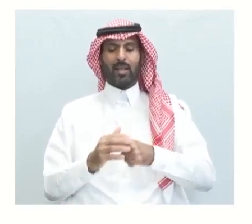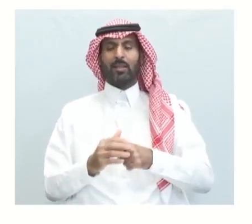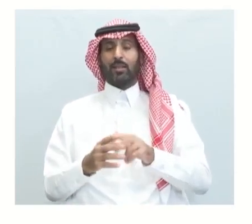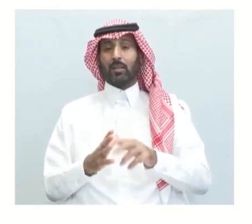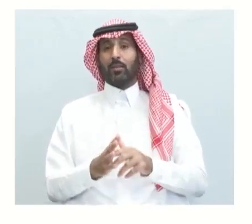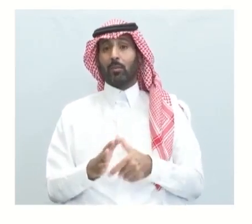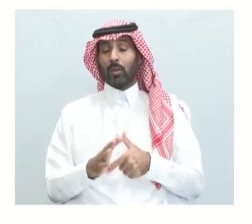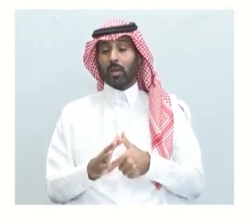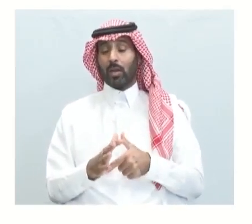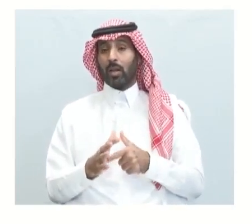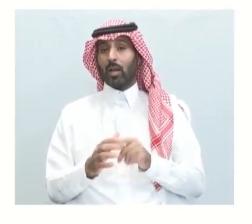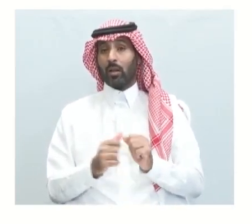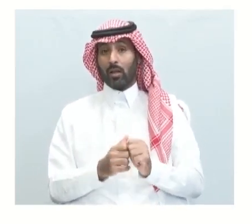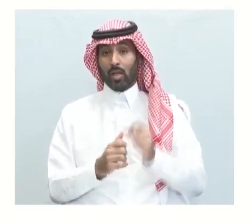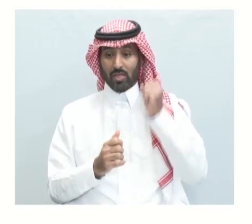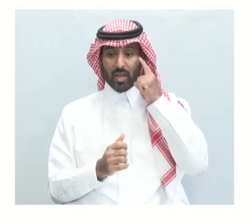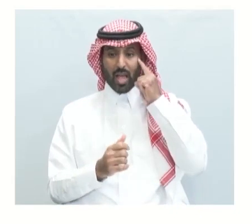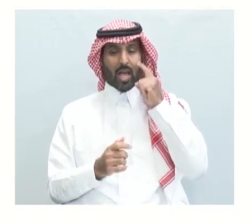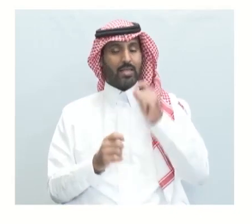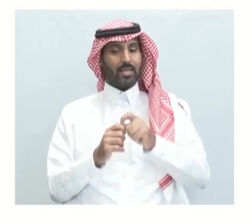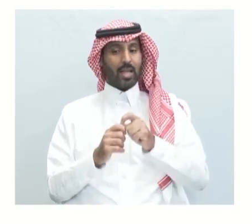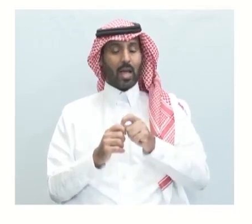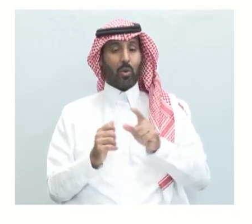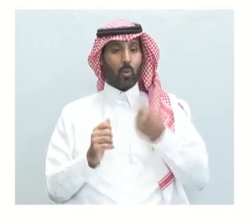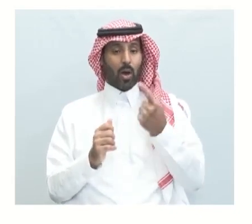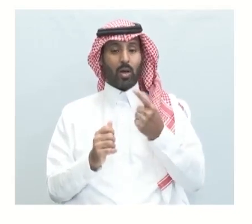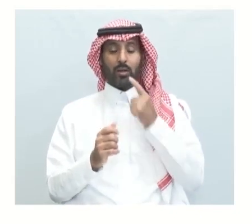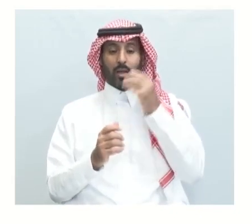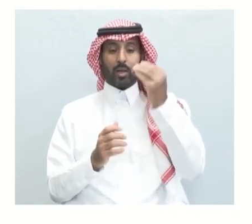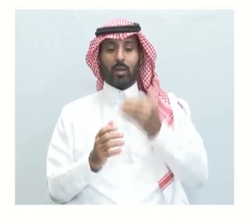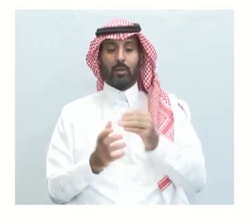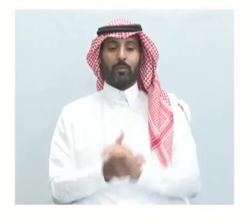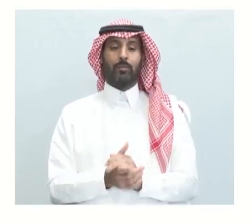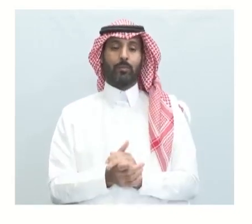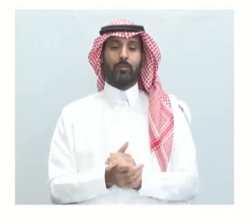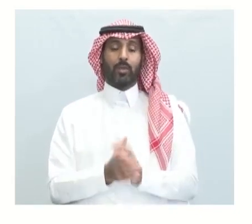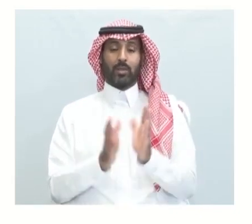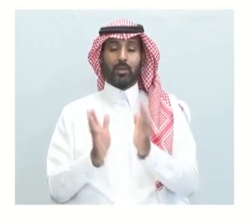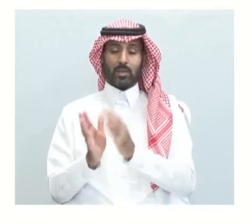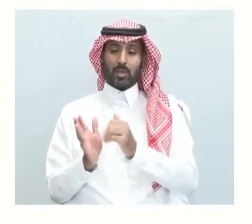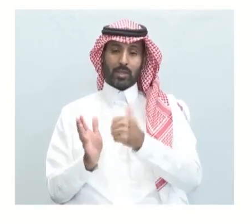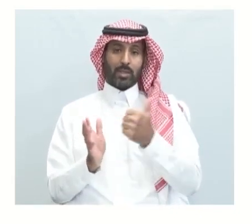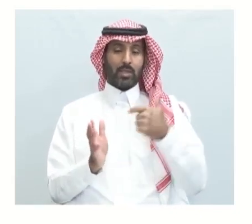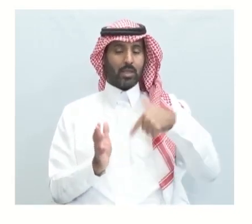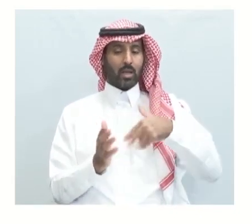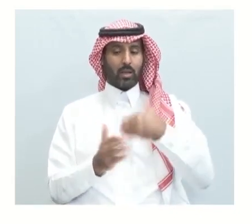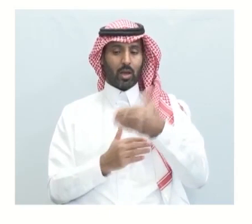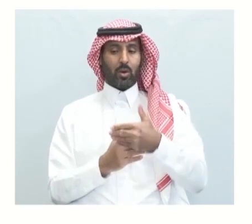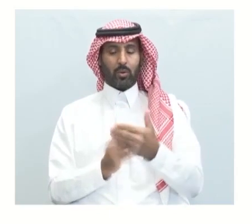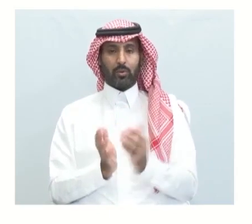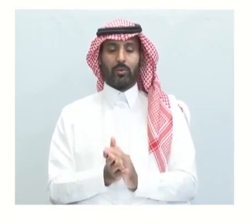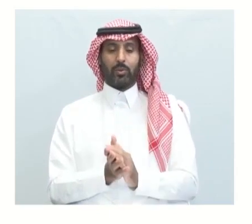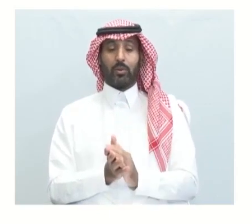مقرر الذكاء الاصطناعي واحد في درس هياكل البيانات في الذكاء الاصطناعي الجزء السادس في الدرس السابق تحدثنا